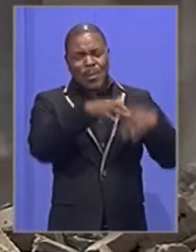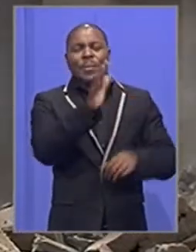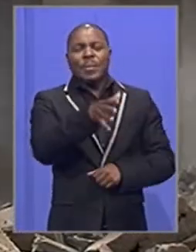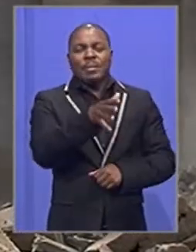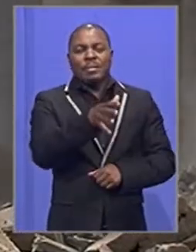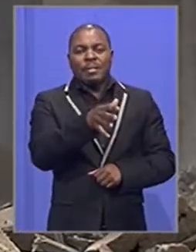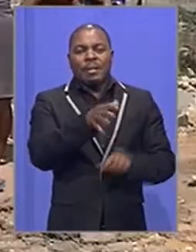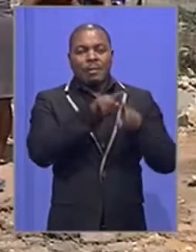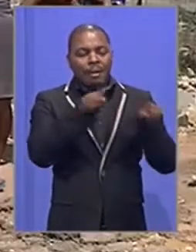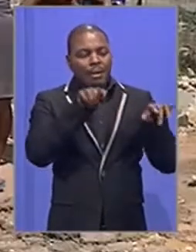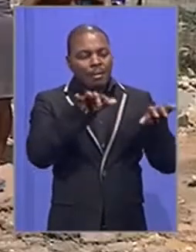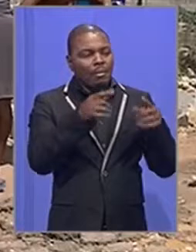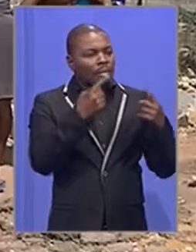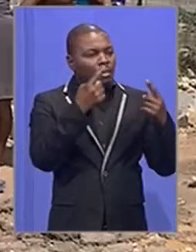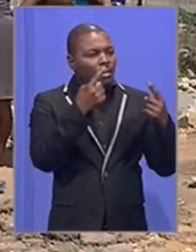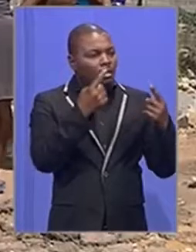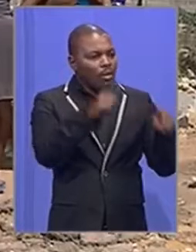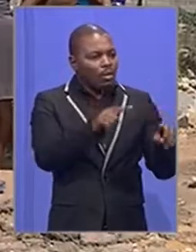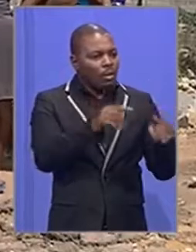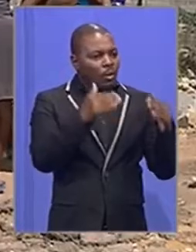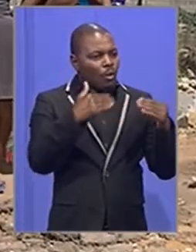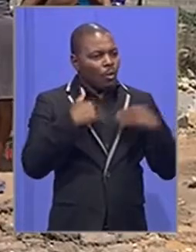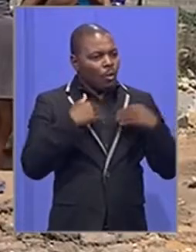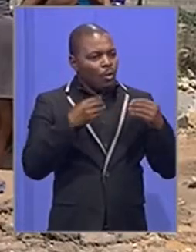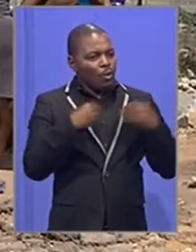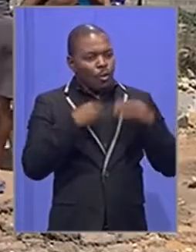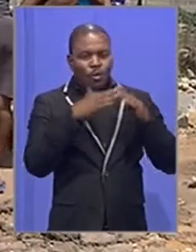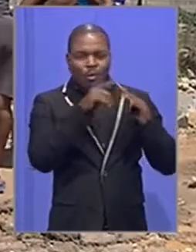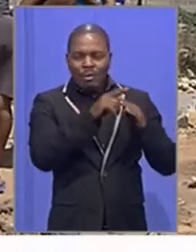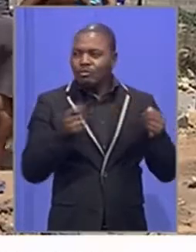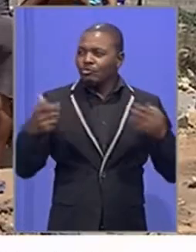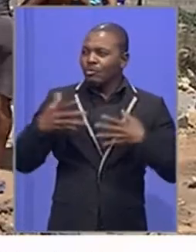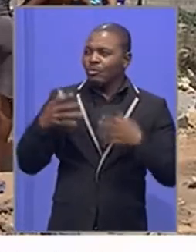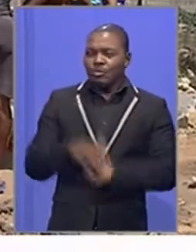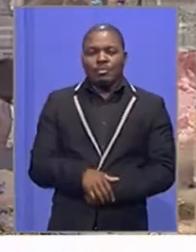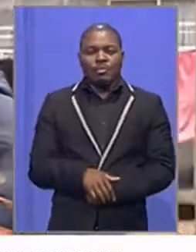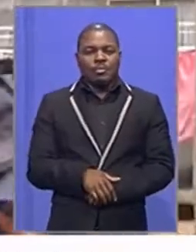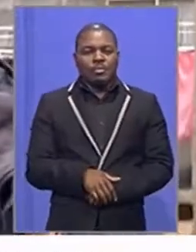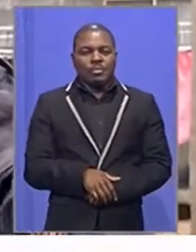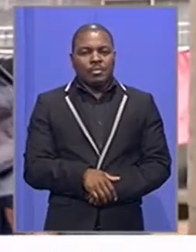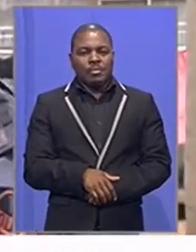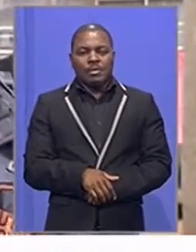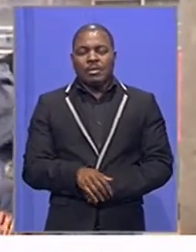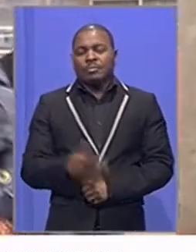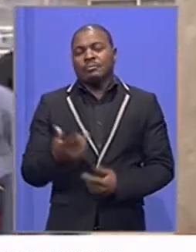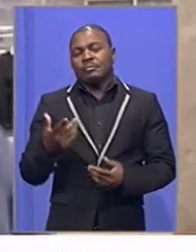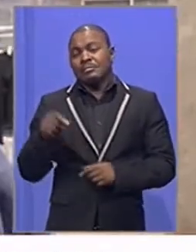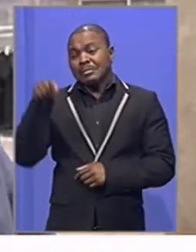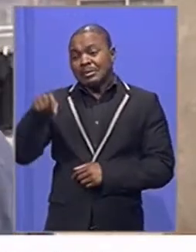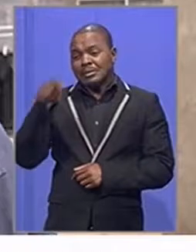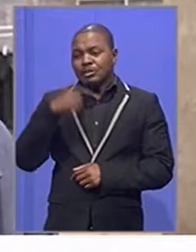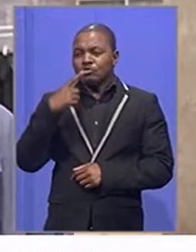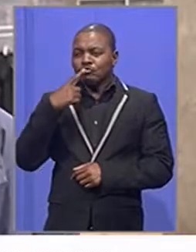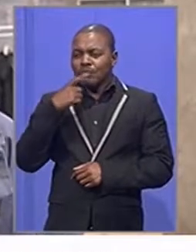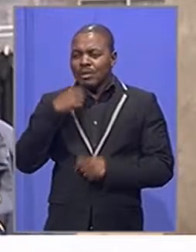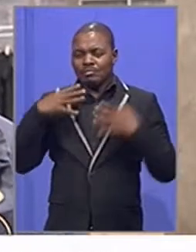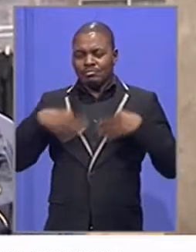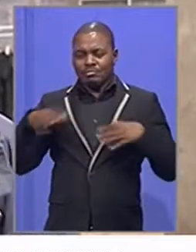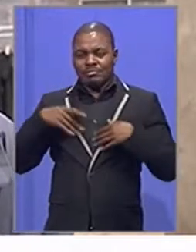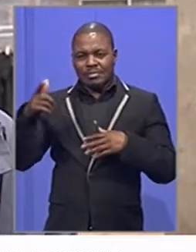jwalo, batho ba dulang sebakeng sena ba setse ba maketse. Yena abantu bomthetho nala ama red ant lana. Asazi udwa makhanga